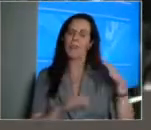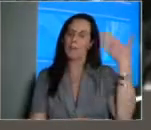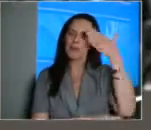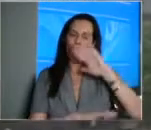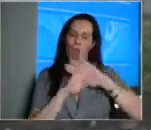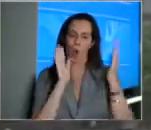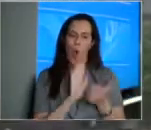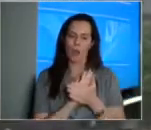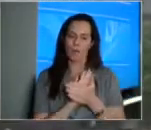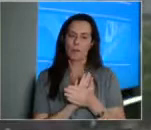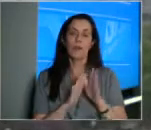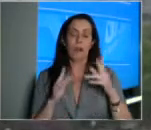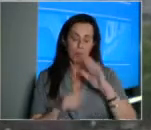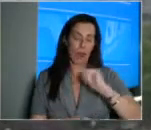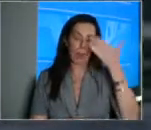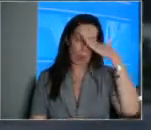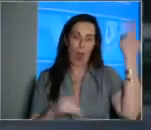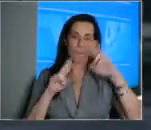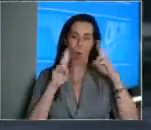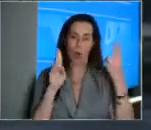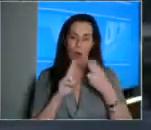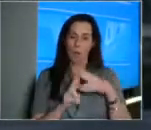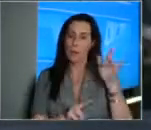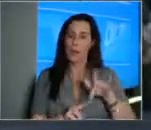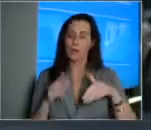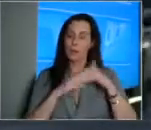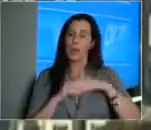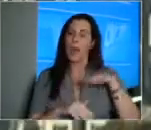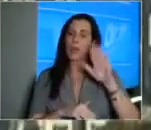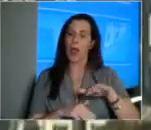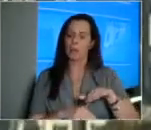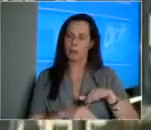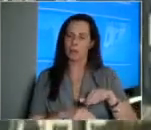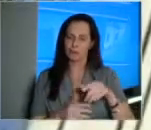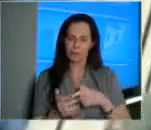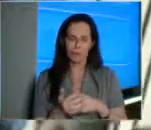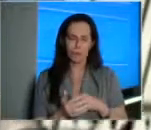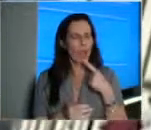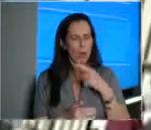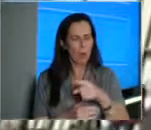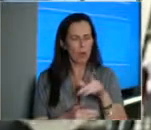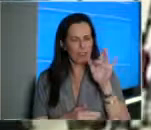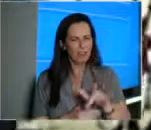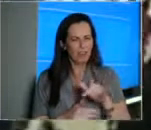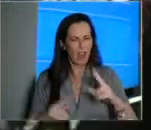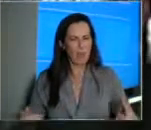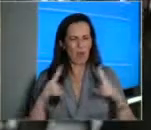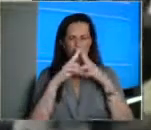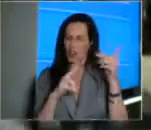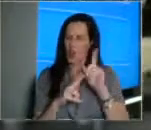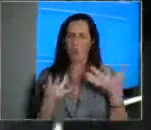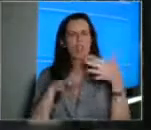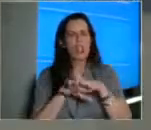צרפת כולה, בין המבנים המוכרים בעולם. המתנגדים לבנייה וביניהם מדינאים ואנשי רוח טענו שצורת המגדל אינה